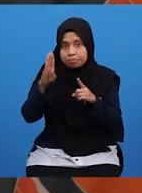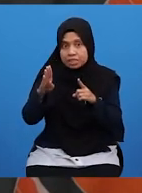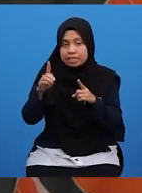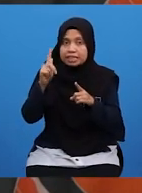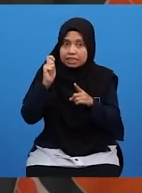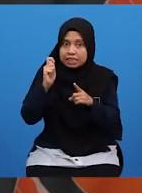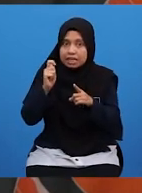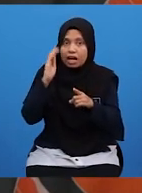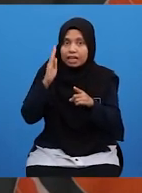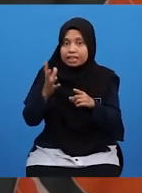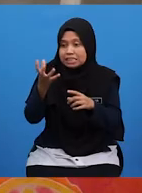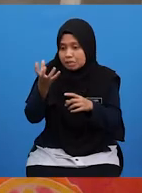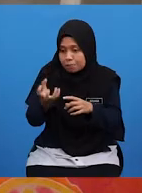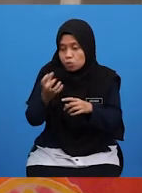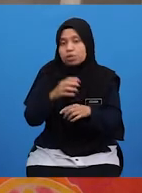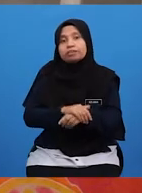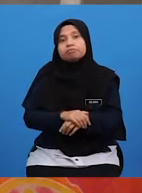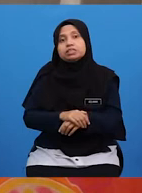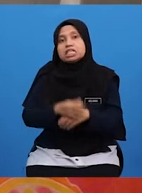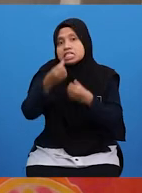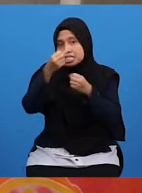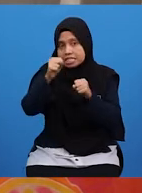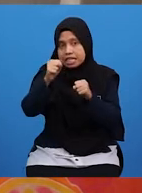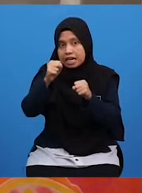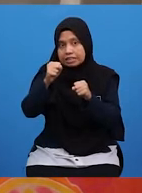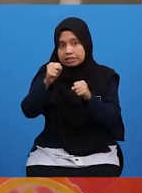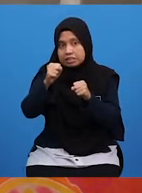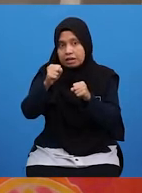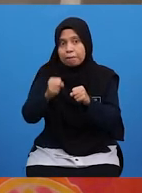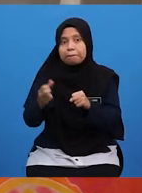tadi akan dibekukan. Sediakan penakung lilin.